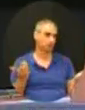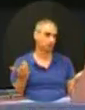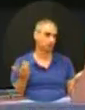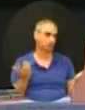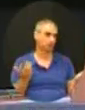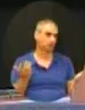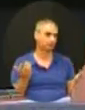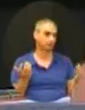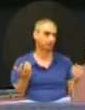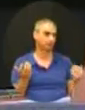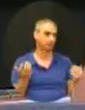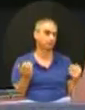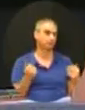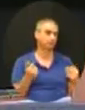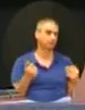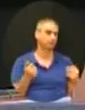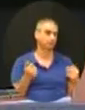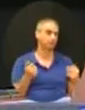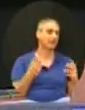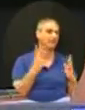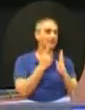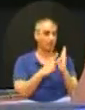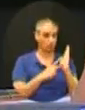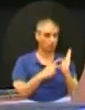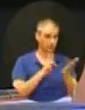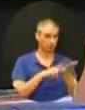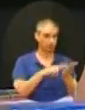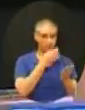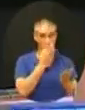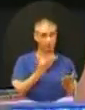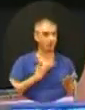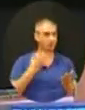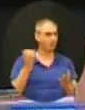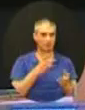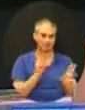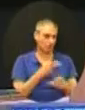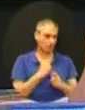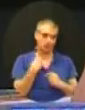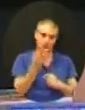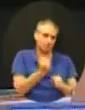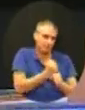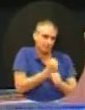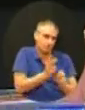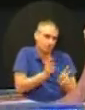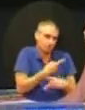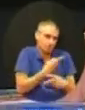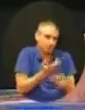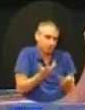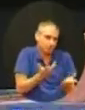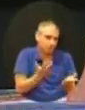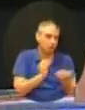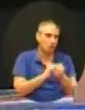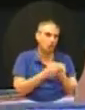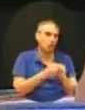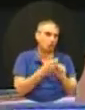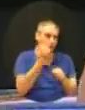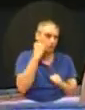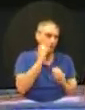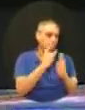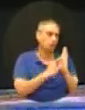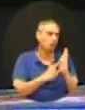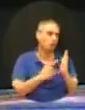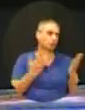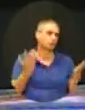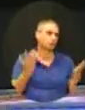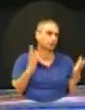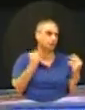שלפי הקריטריונים זכאים לבן אדם כזה, אבל לא אבל מסוגלים לא להעסיק אותו. כן, או, או שעוברים על החוק.